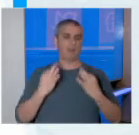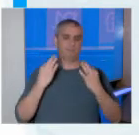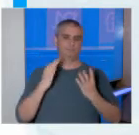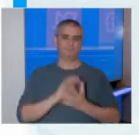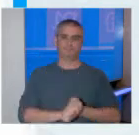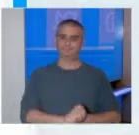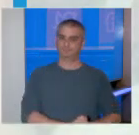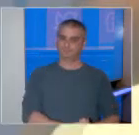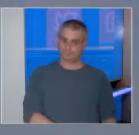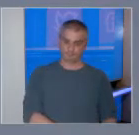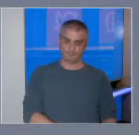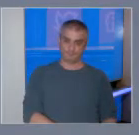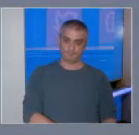מלאה.